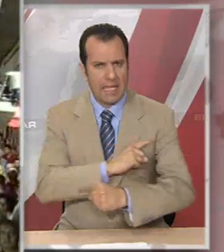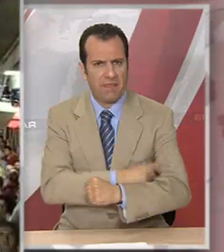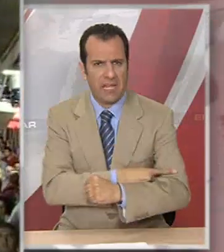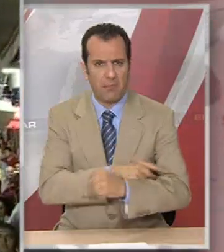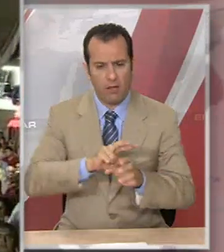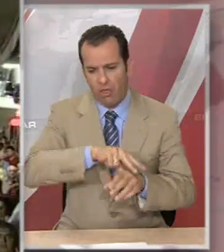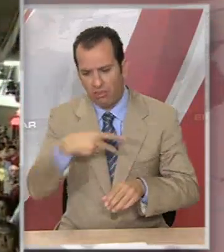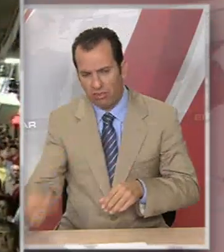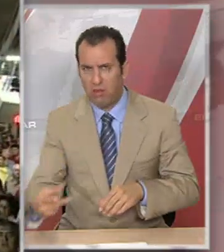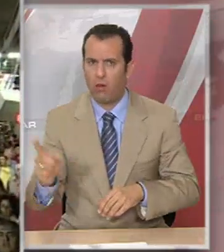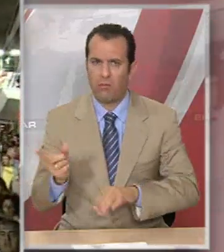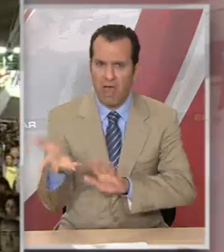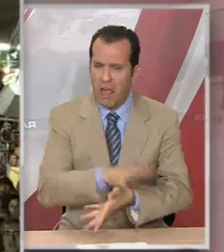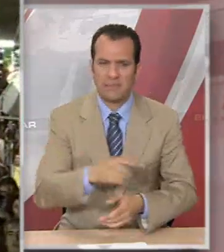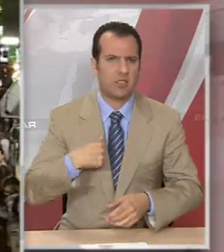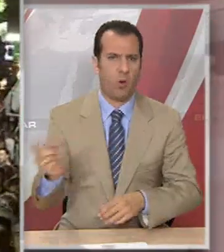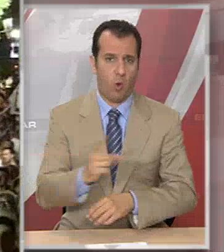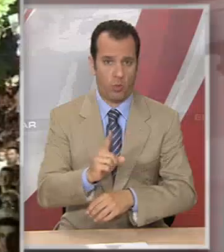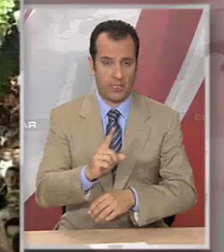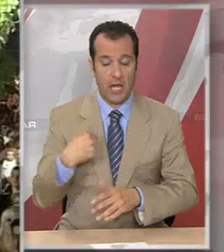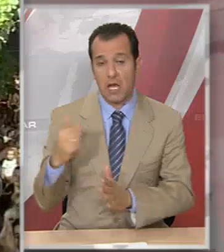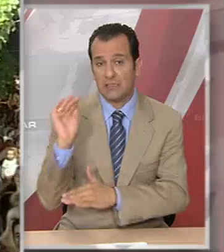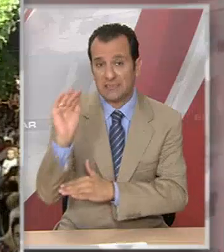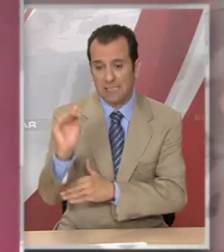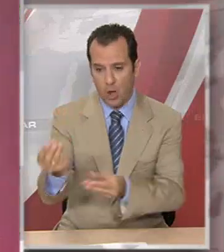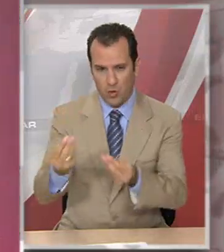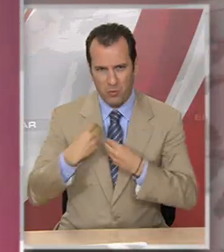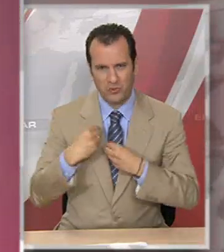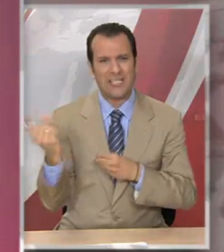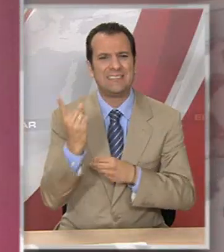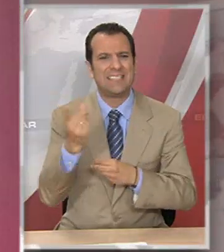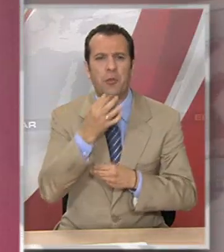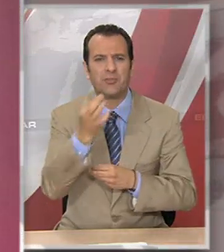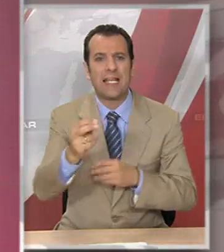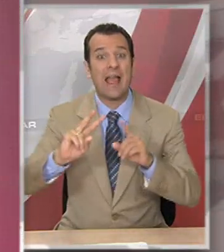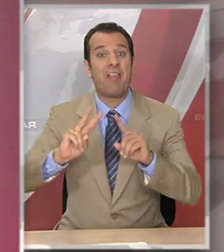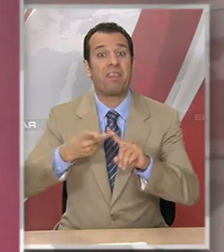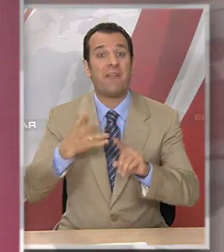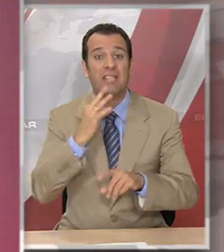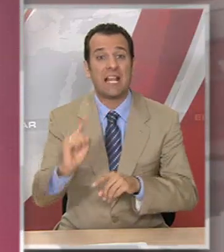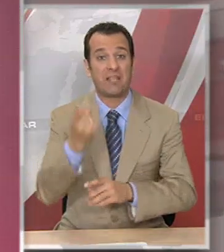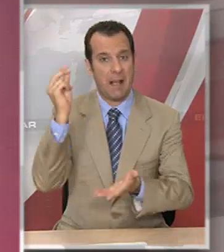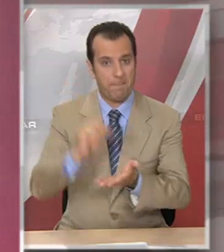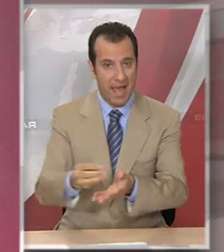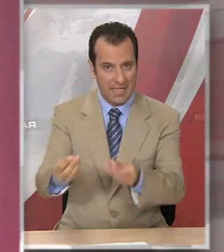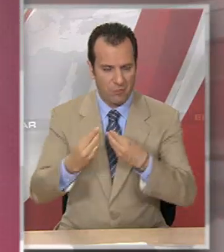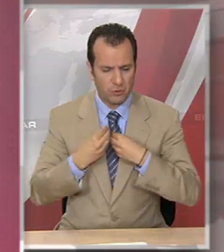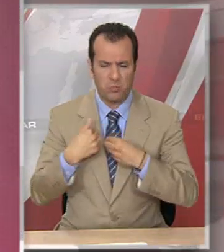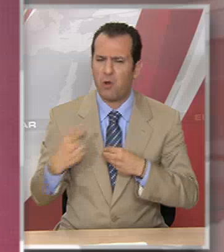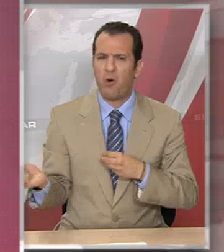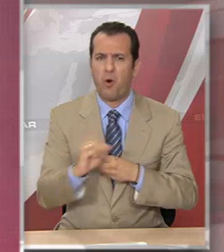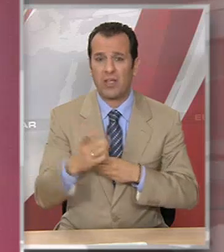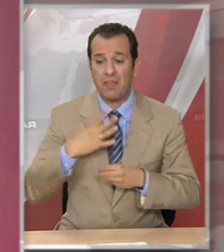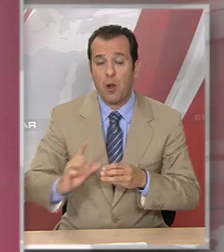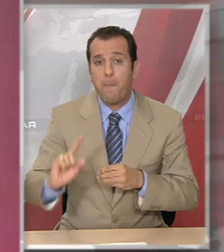συνήθως, αλλά μια πρώτη ευκαιρία. Μια πρώτη ευκαιρία να μπορέσουμε επιτέλους να κυβερνήσουμε τον